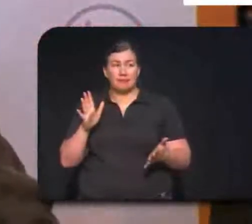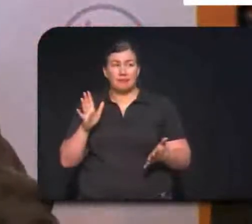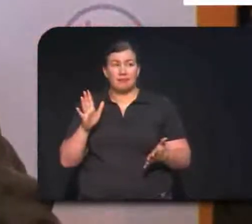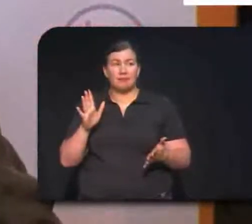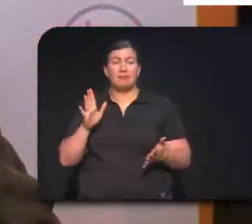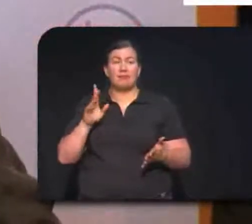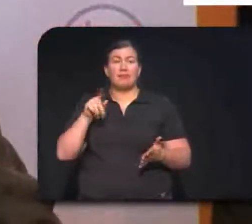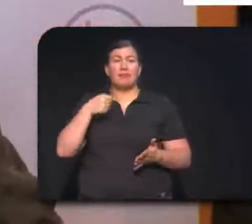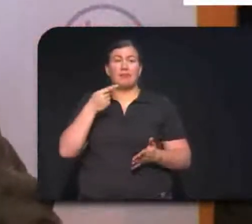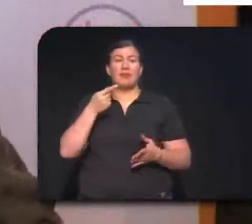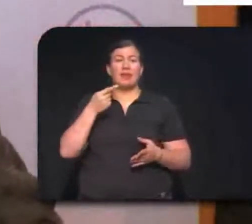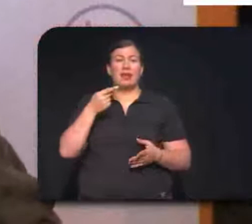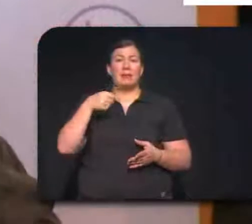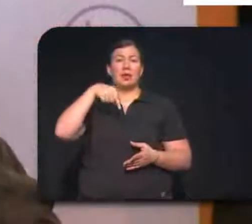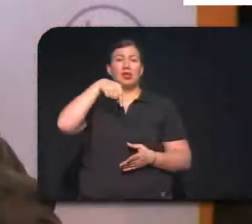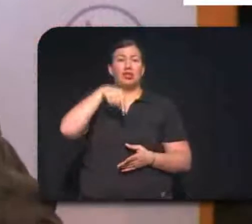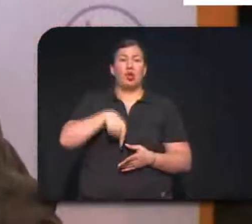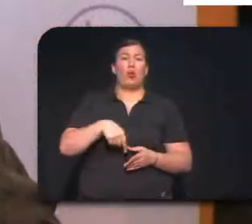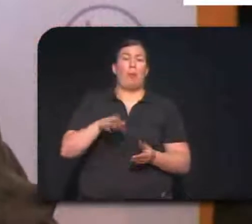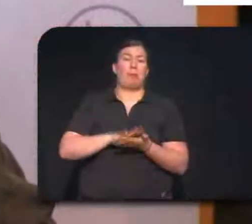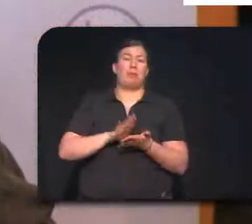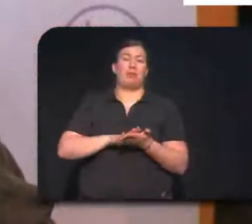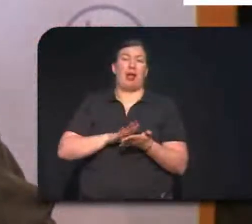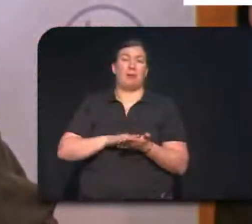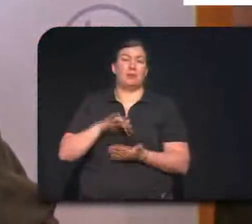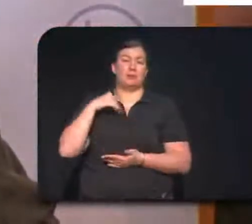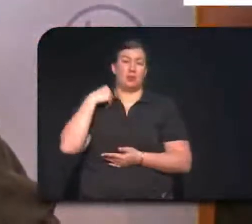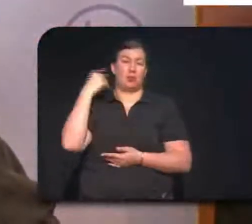der ist in der cute drin oder so